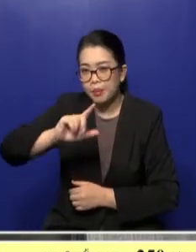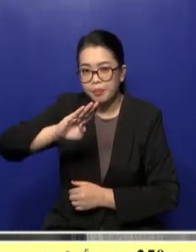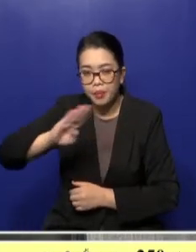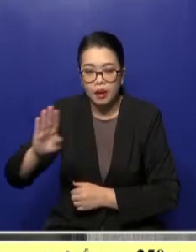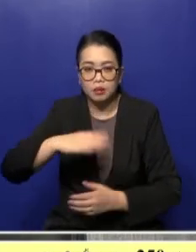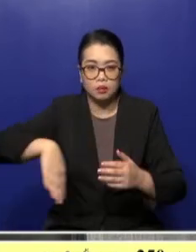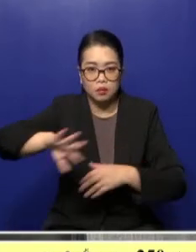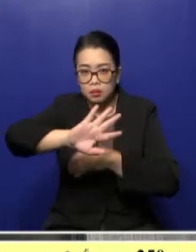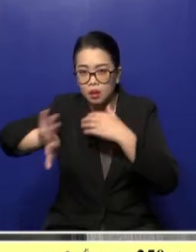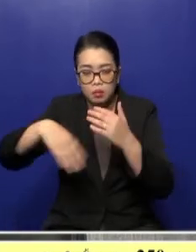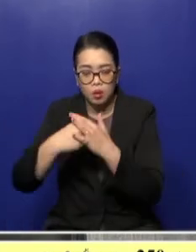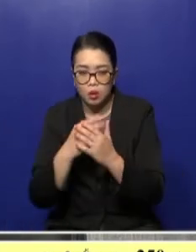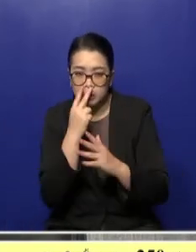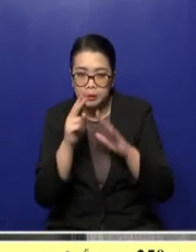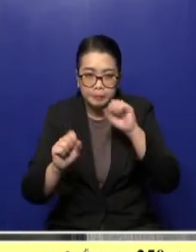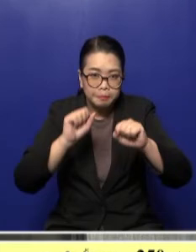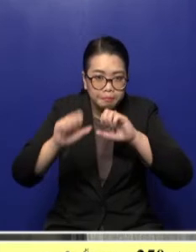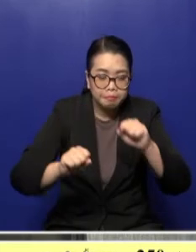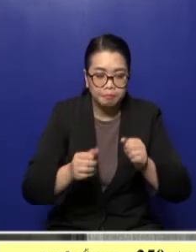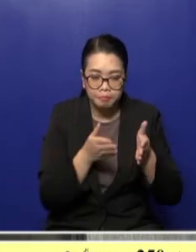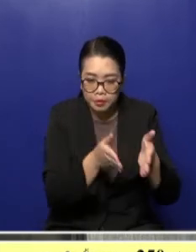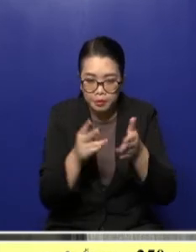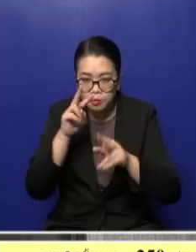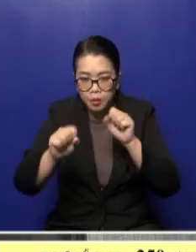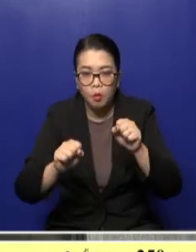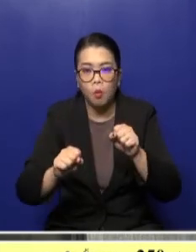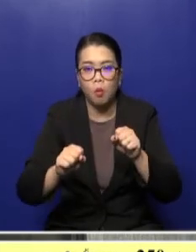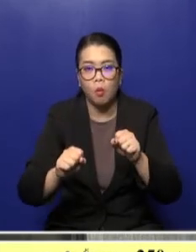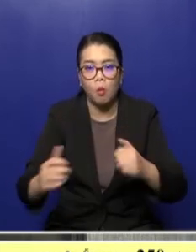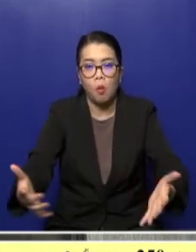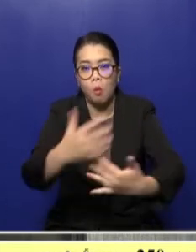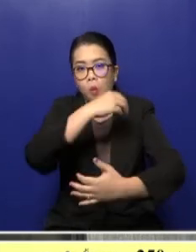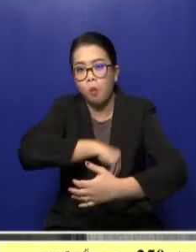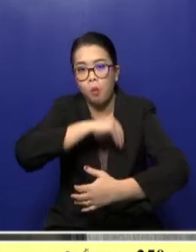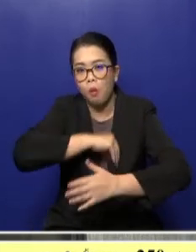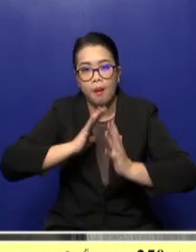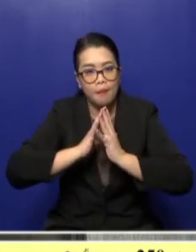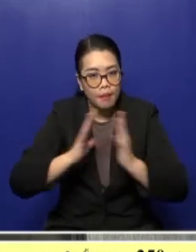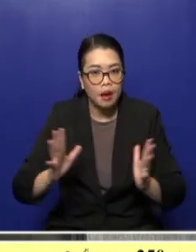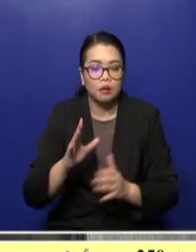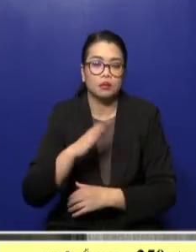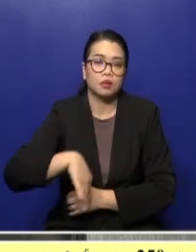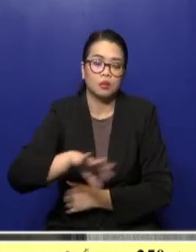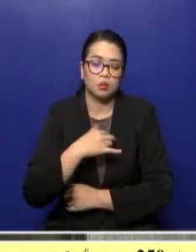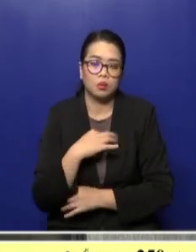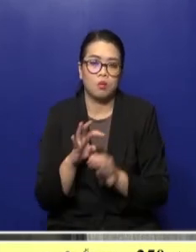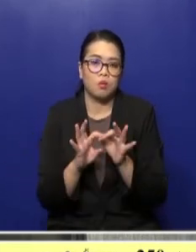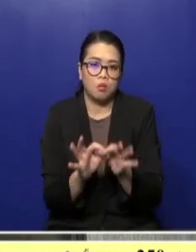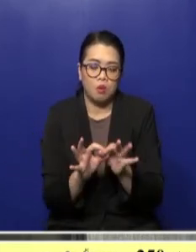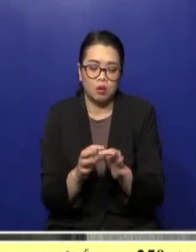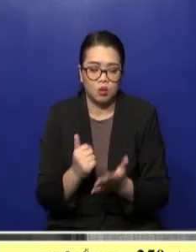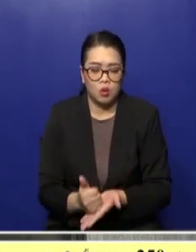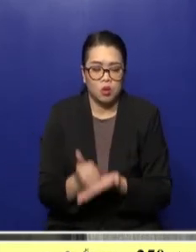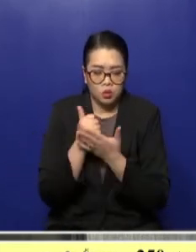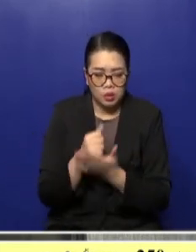จับจ้องจดจ้องของทุกฝ่ายที่เกี่ยวข้องว่างั้นขบวนต่างๆที่อยู่ในวุฒิสภาเราจะต้องช่วย